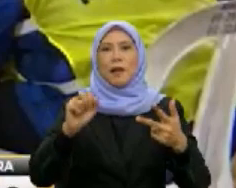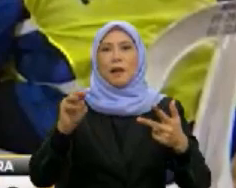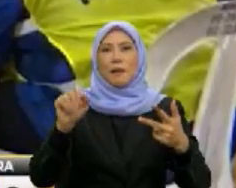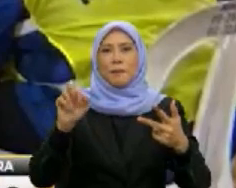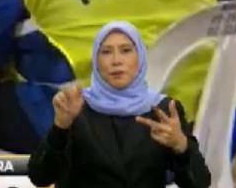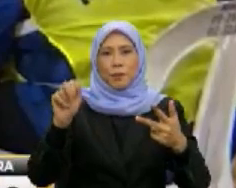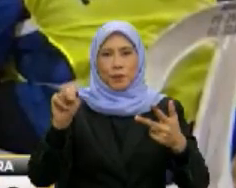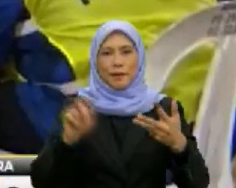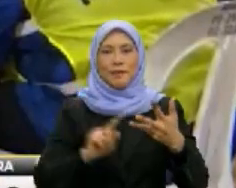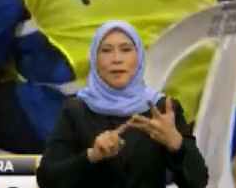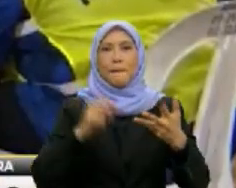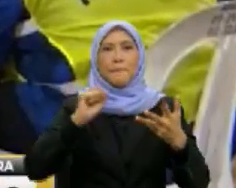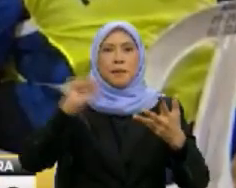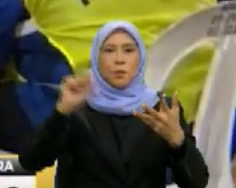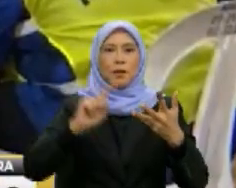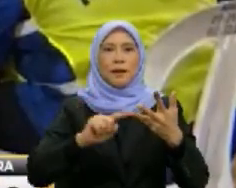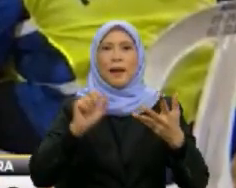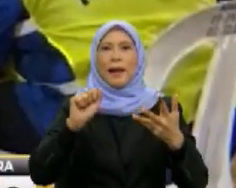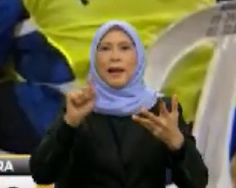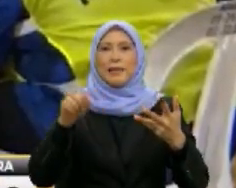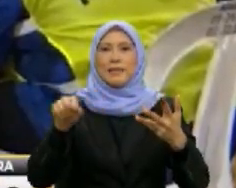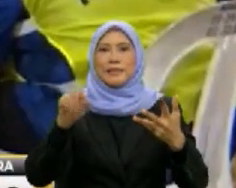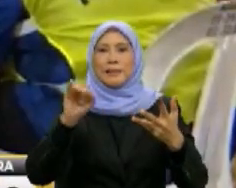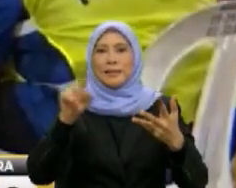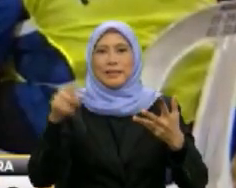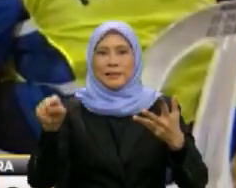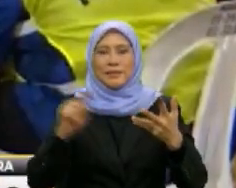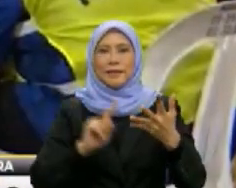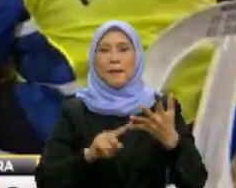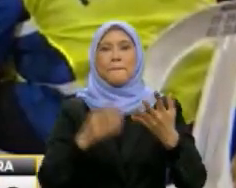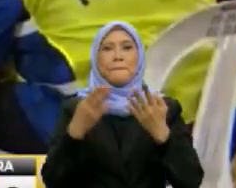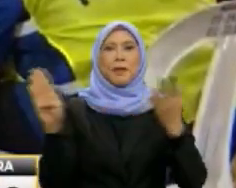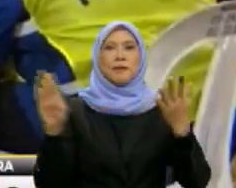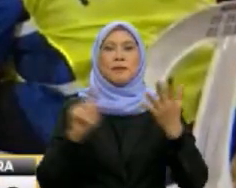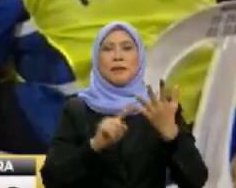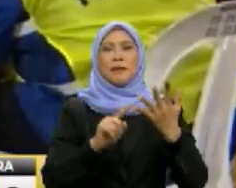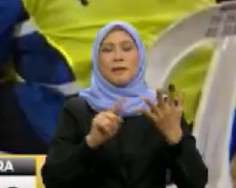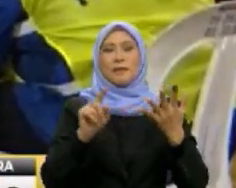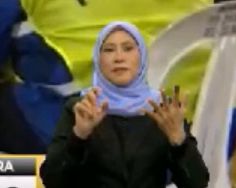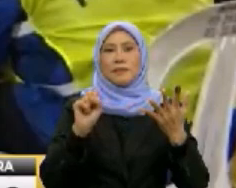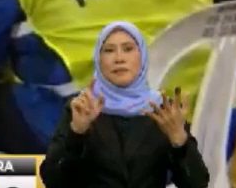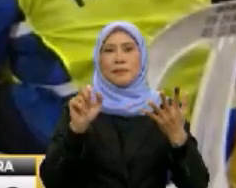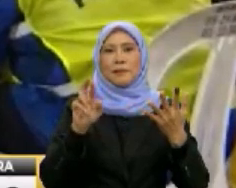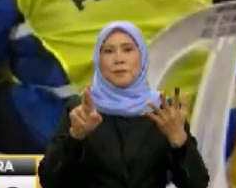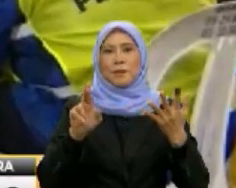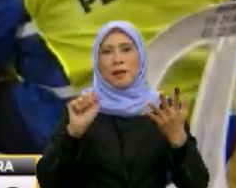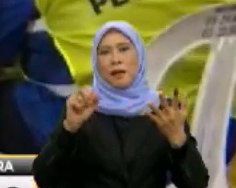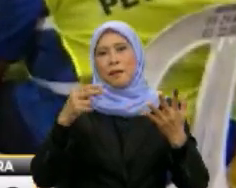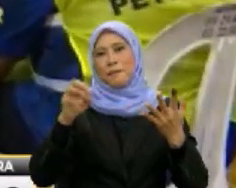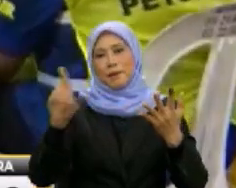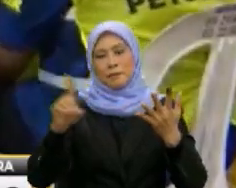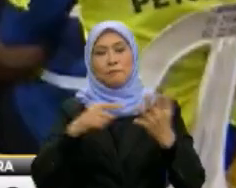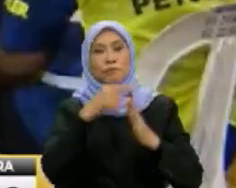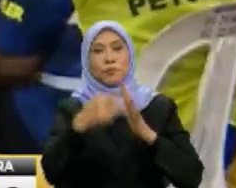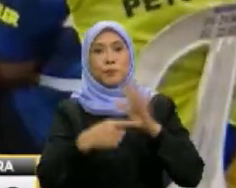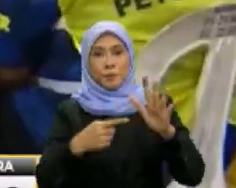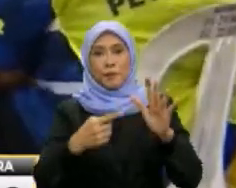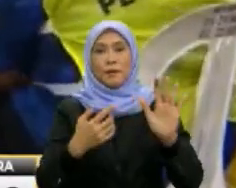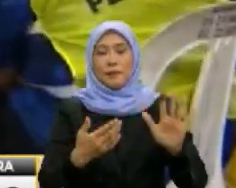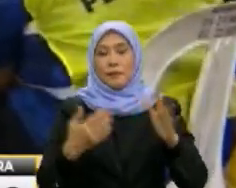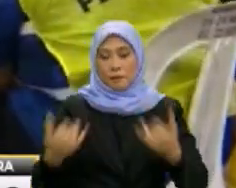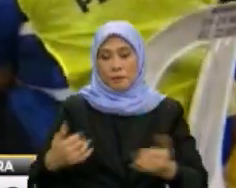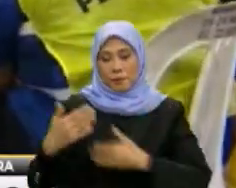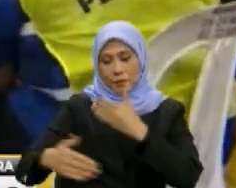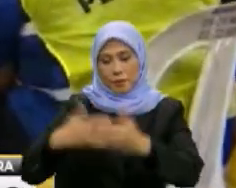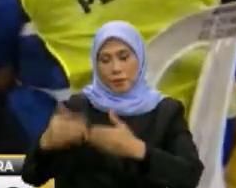Amiruddin Syahri, calon Pejuang Datuk Aziz Mat Tahir dan juga calon bebas Irsenior Zulkifli Ahmad. Proses pengiraan undi